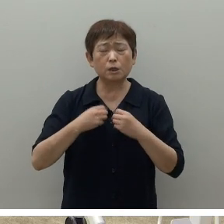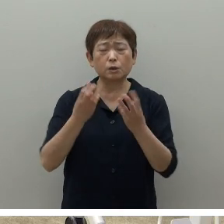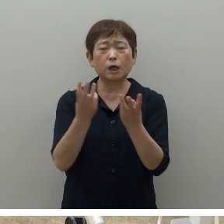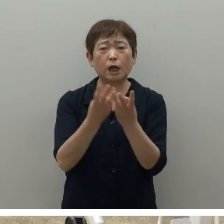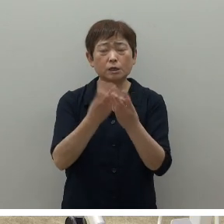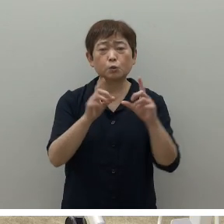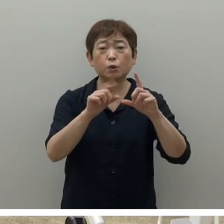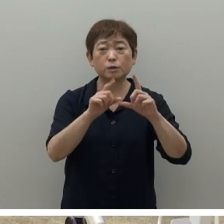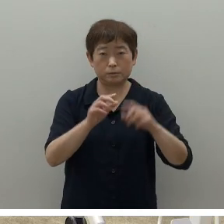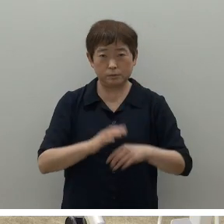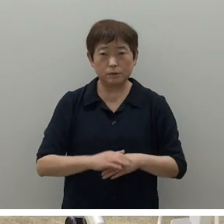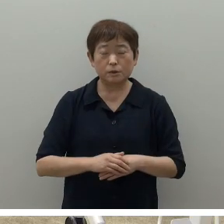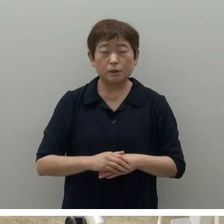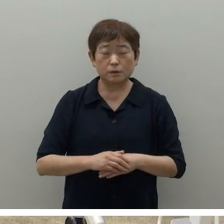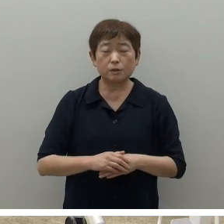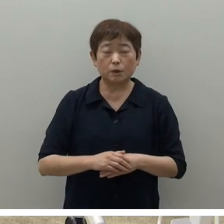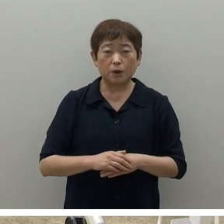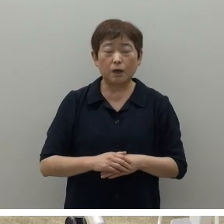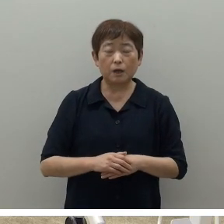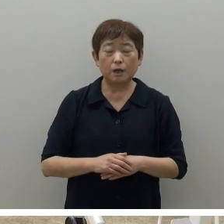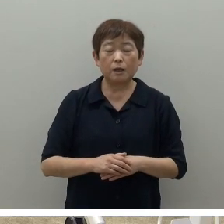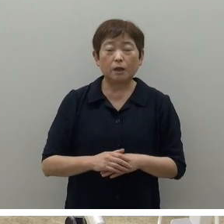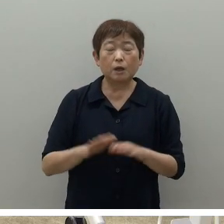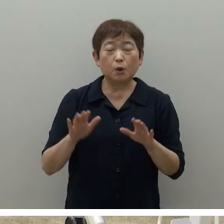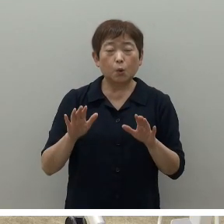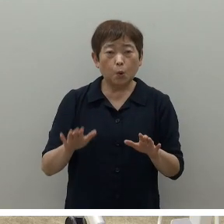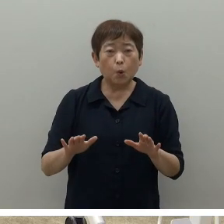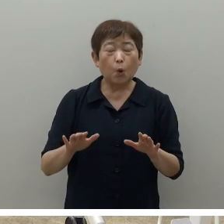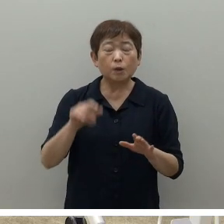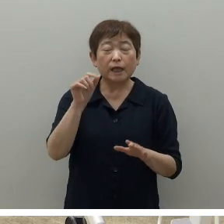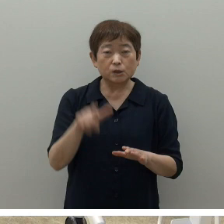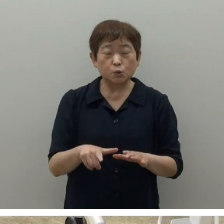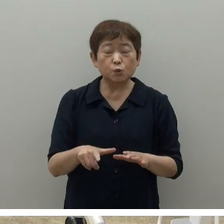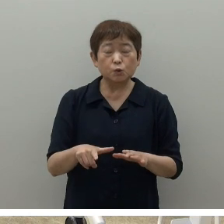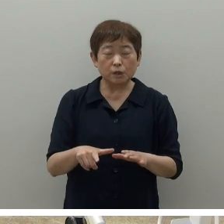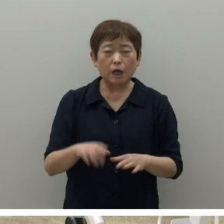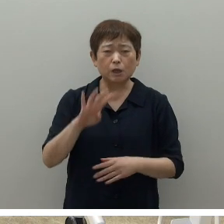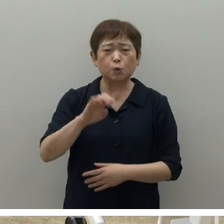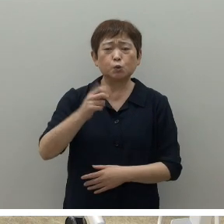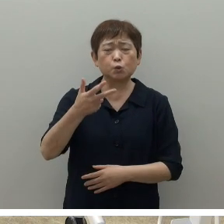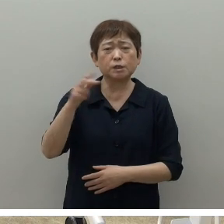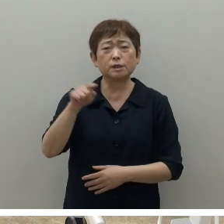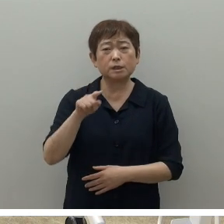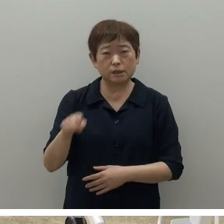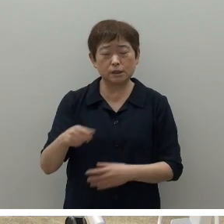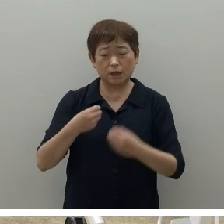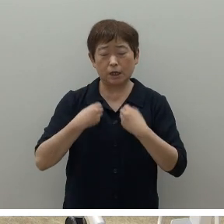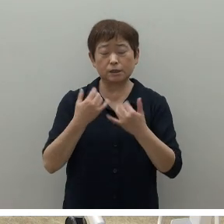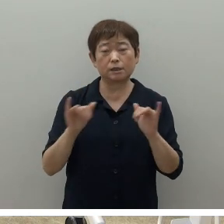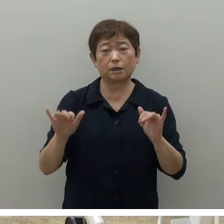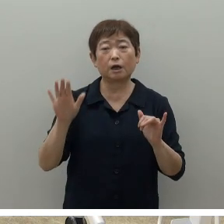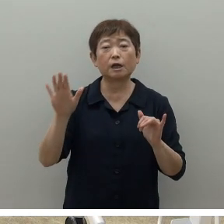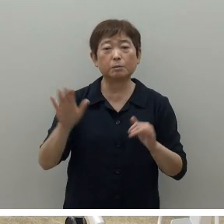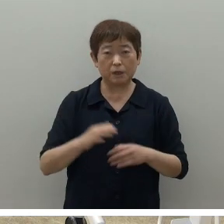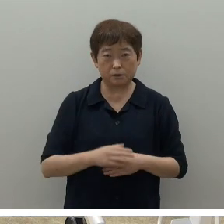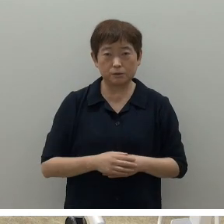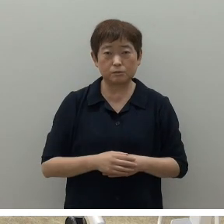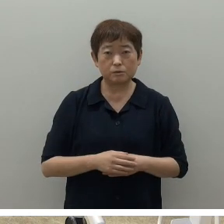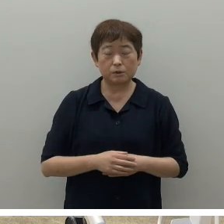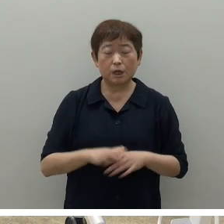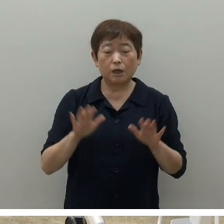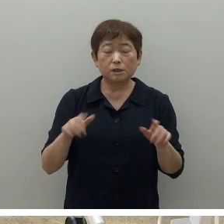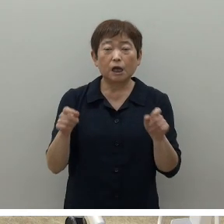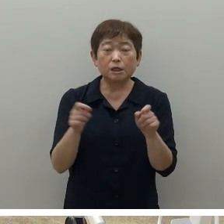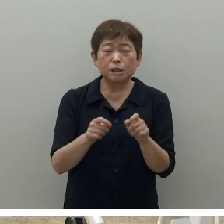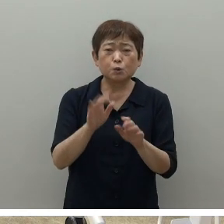公表分までで47人の新規感染者が確認されております。最近の感染